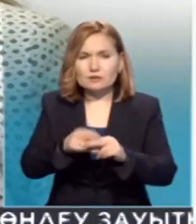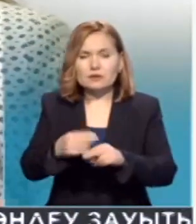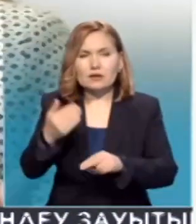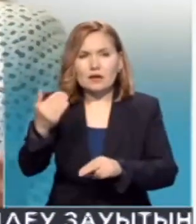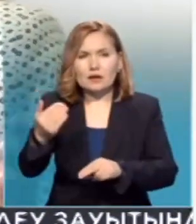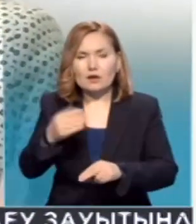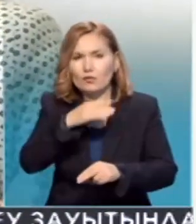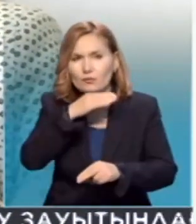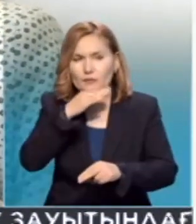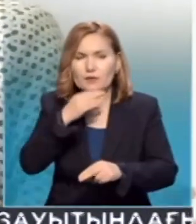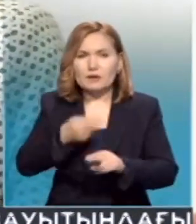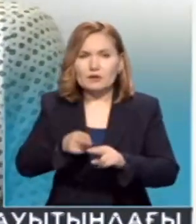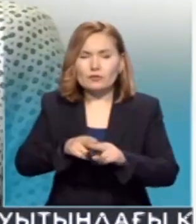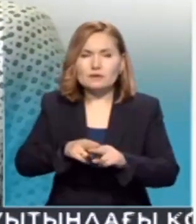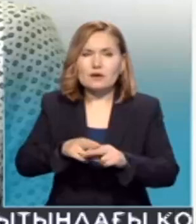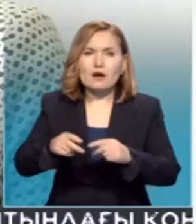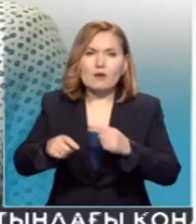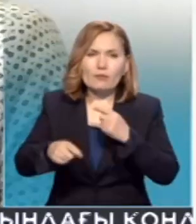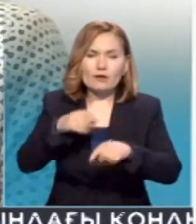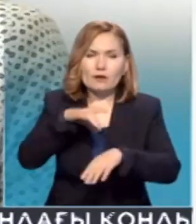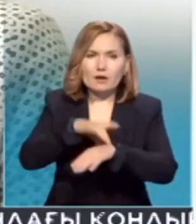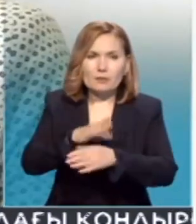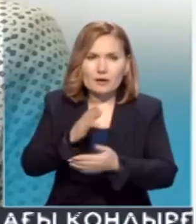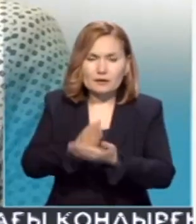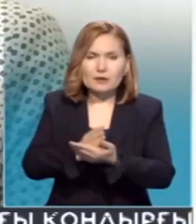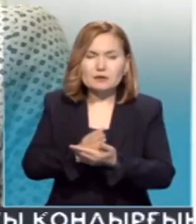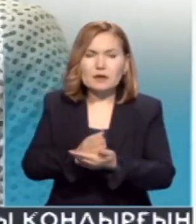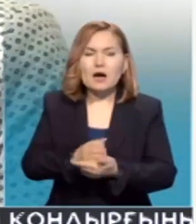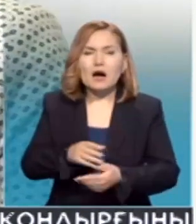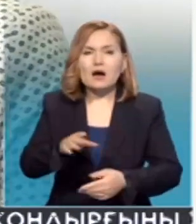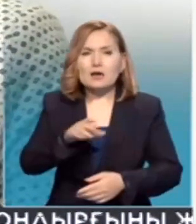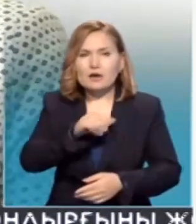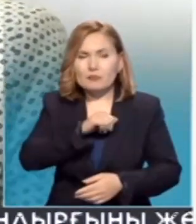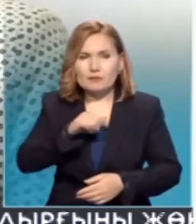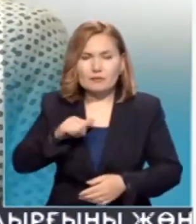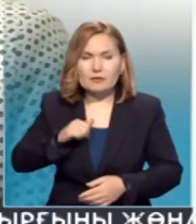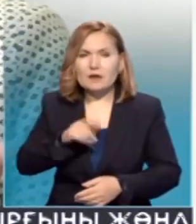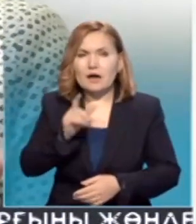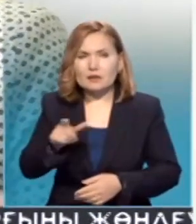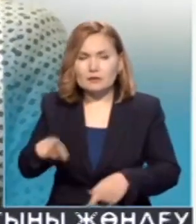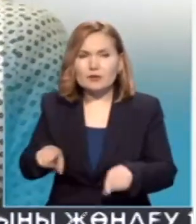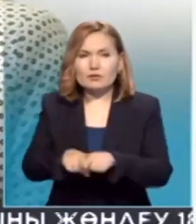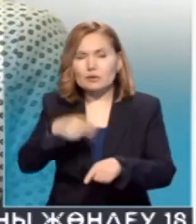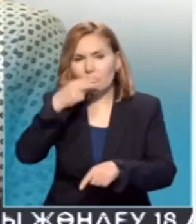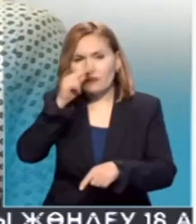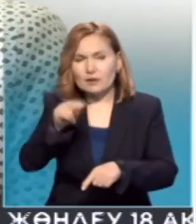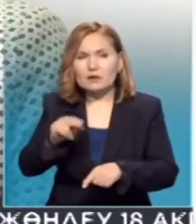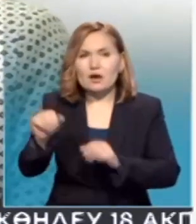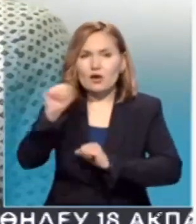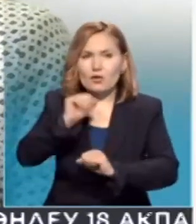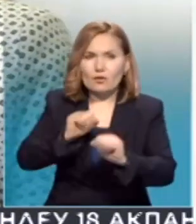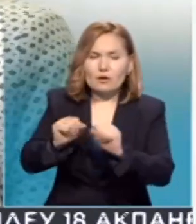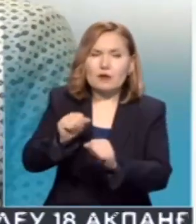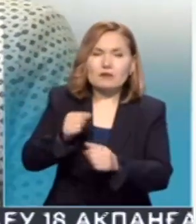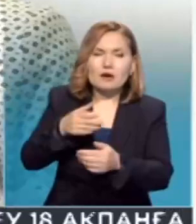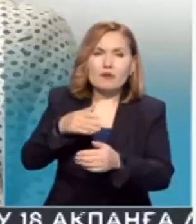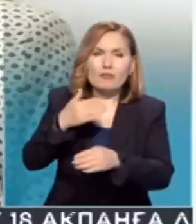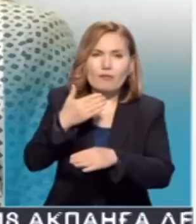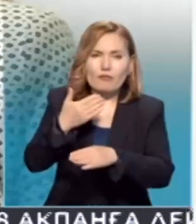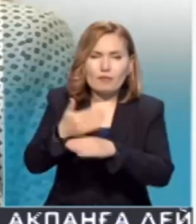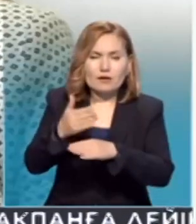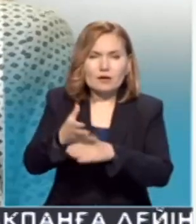керек. Болмаса, әйтпесе коллекторлық агенттік тек қана сотқа дейінгі реттестіру, жаңағы ақшасын бөліп төлеуге